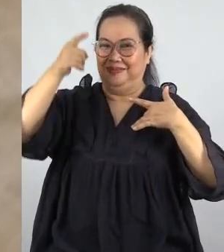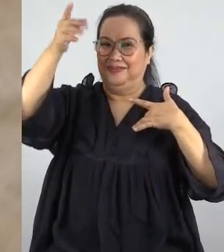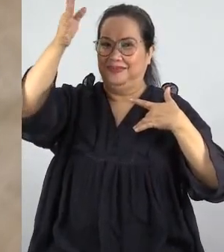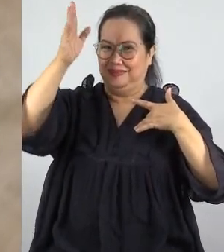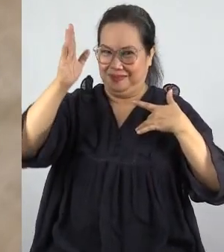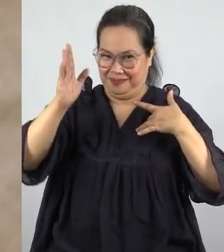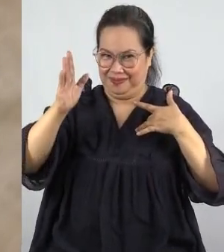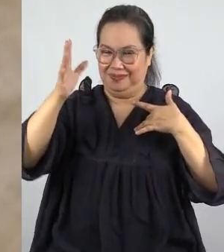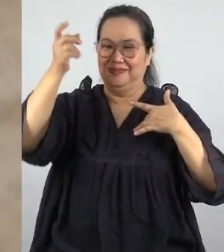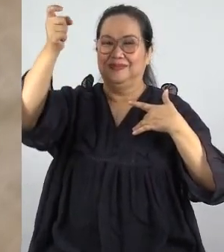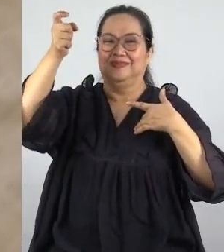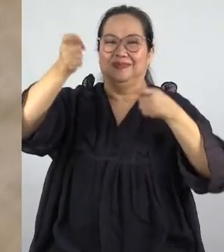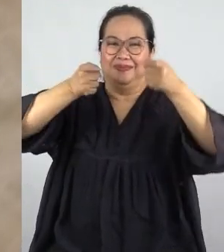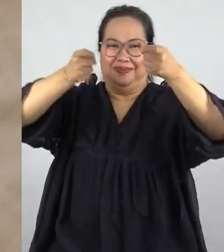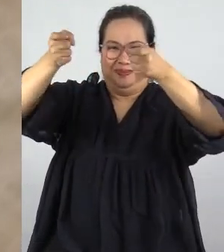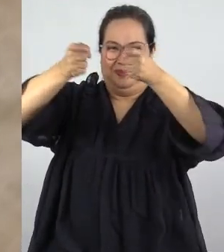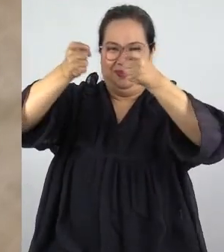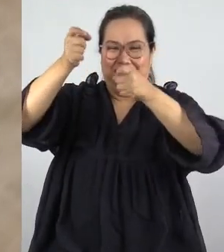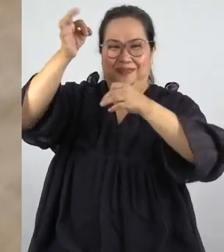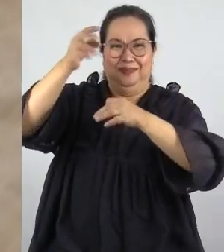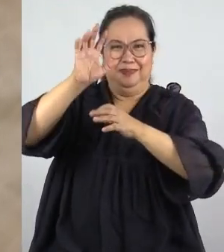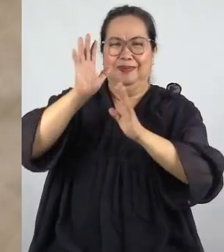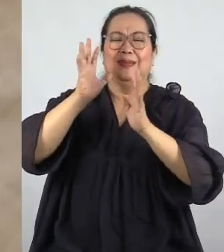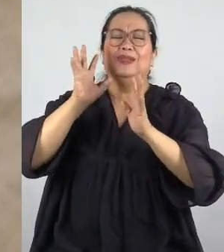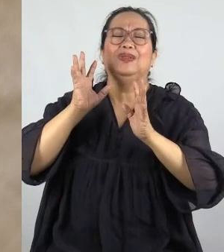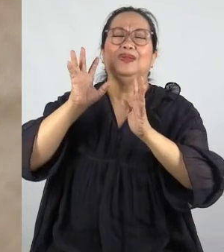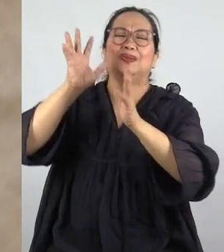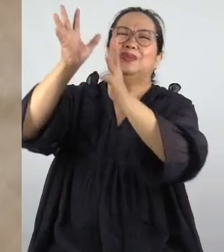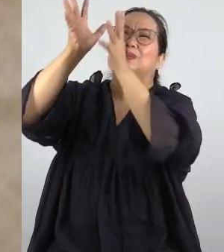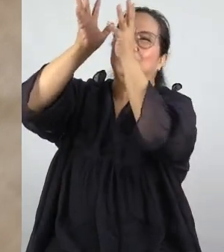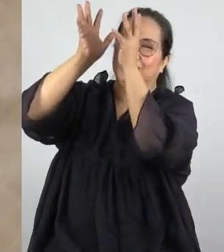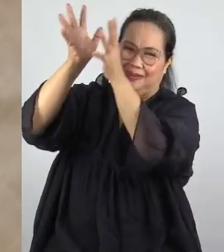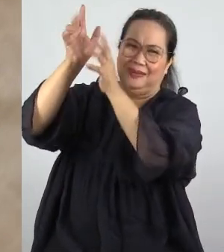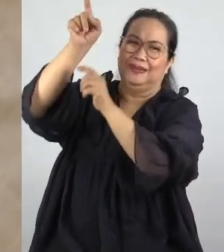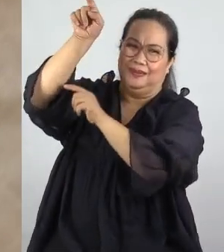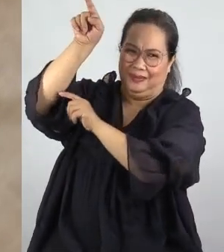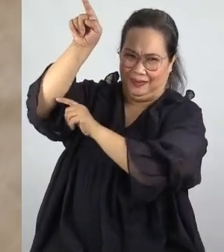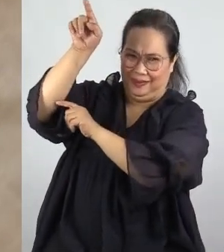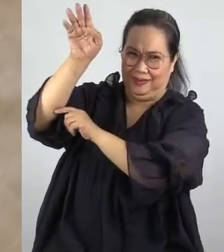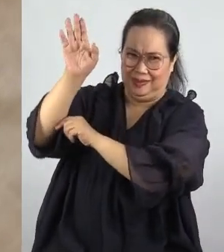Kanyang kapamahalaan. Hayaan na natin siya ang